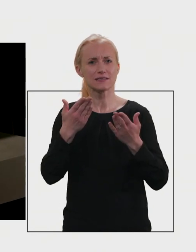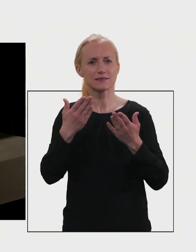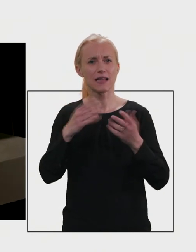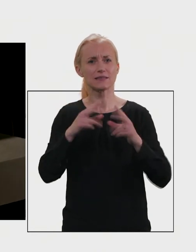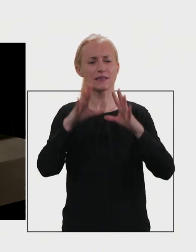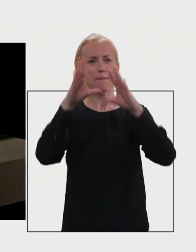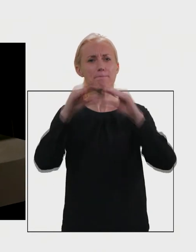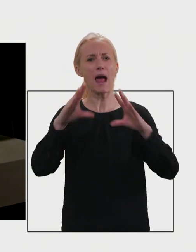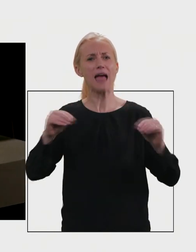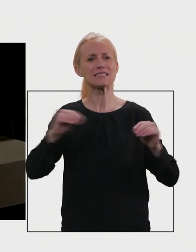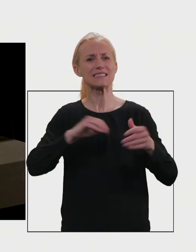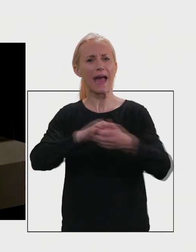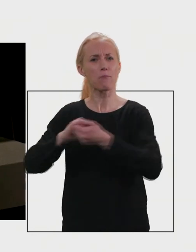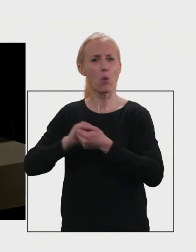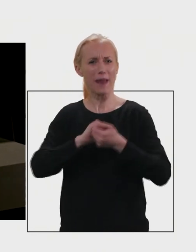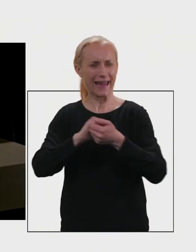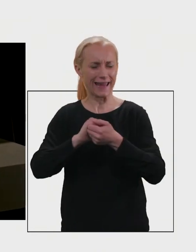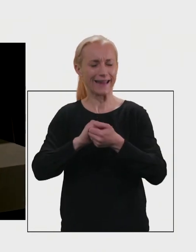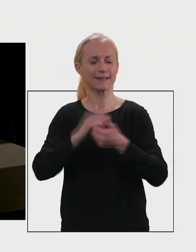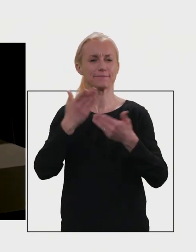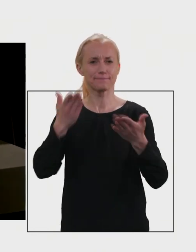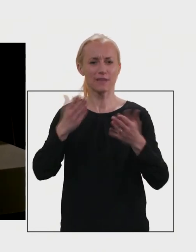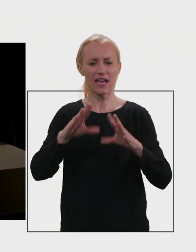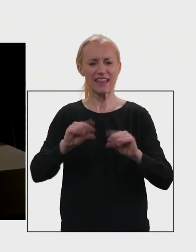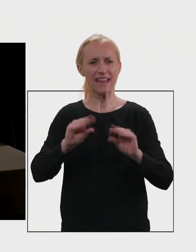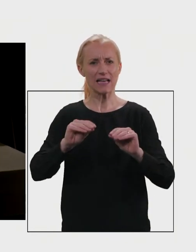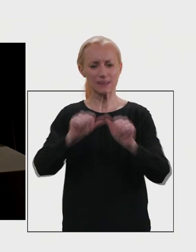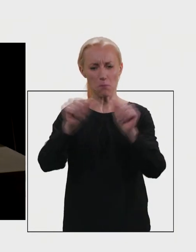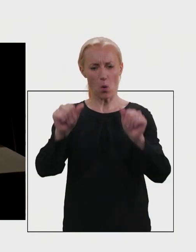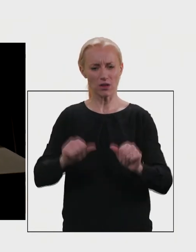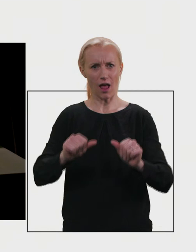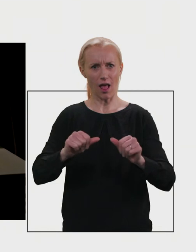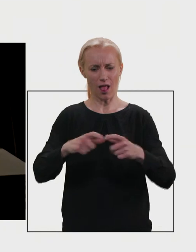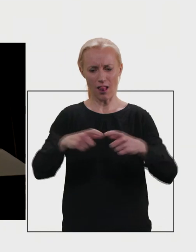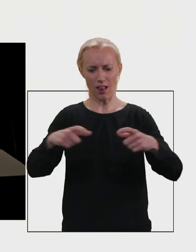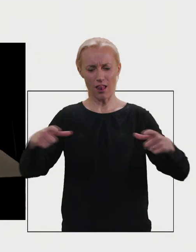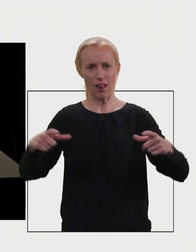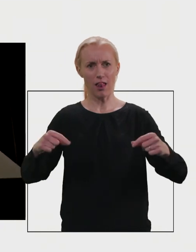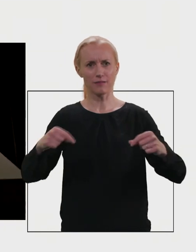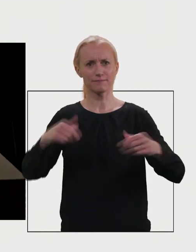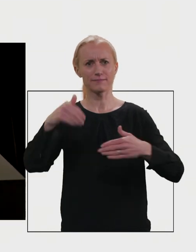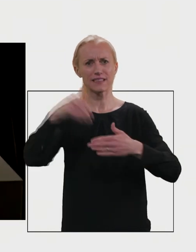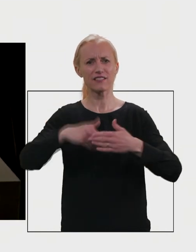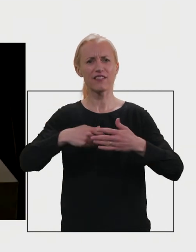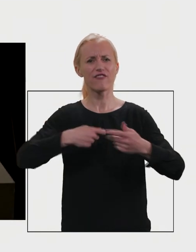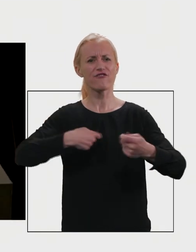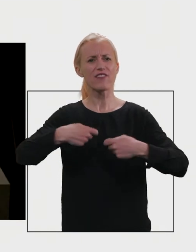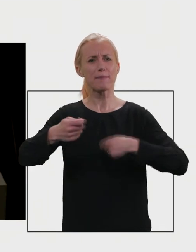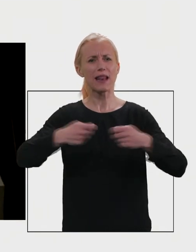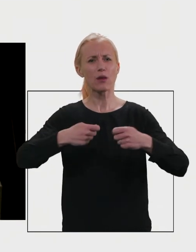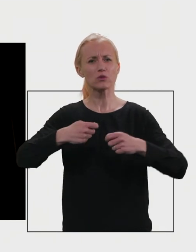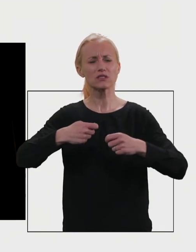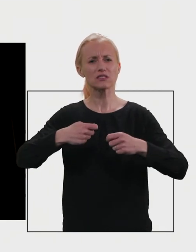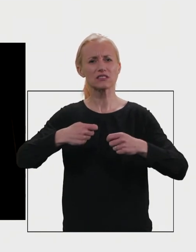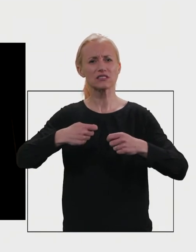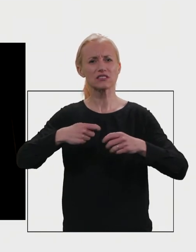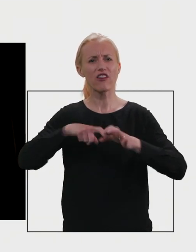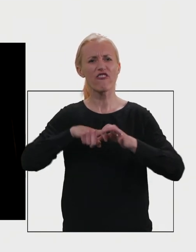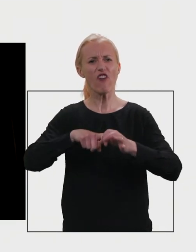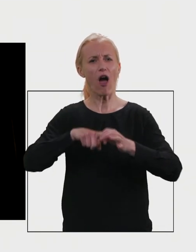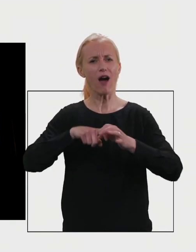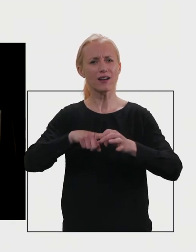Republik, ist auch wunderbar. Mhm. Ein Tastmodell, das wird in einem Vermittlungswagen eingesetzt bei